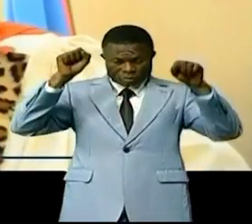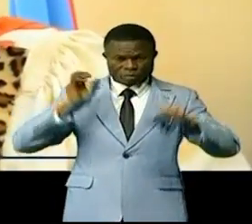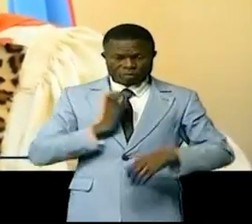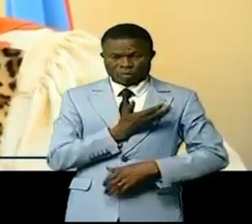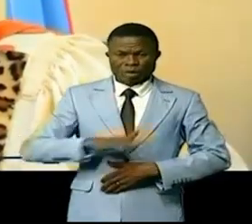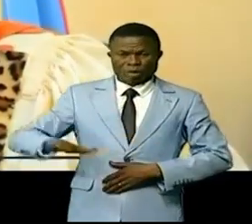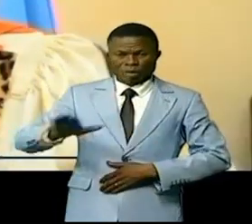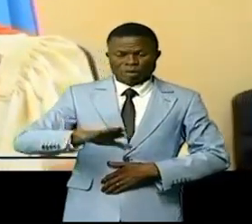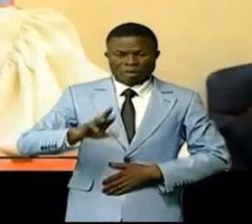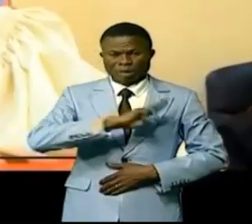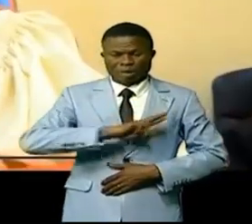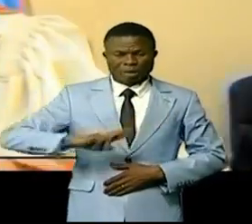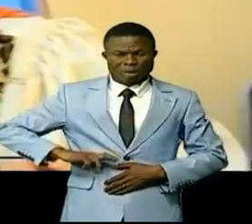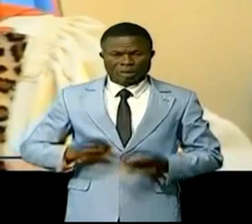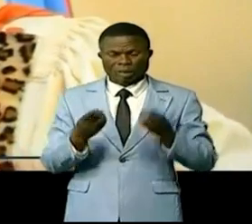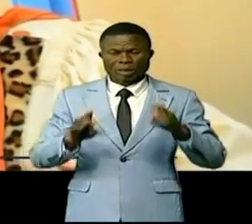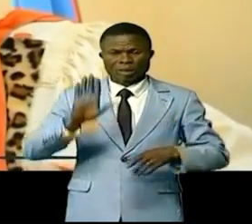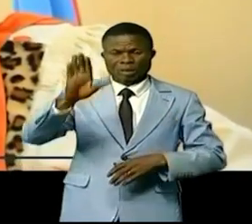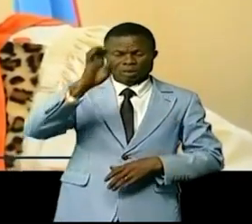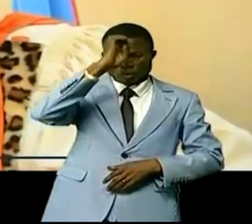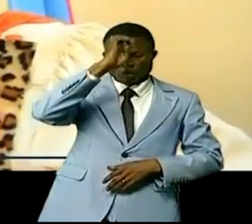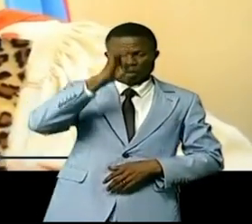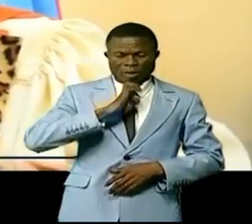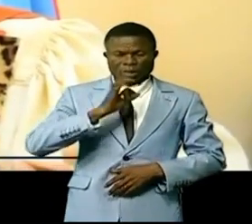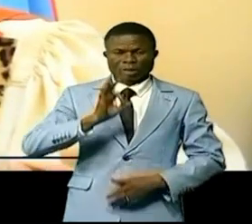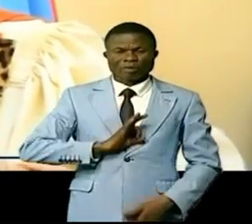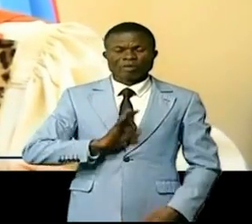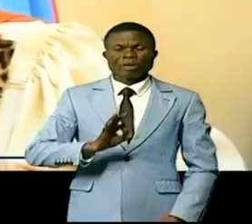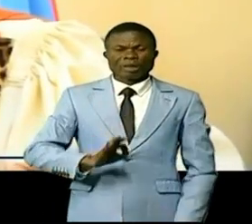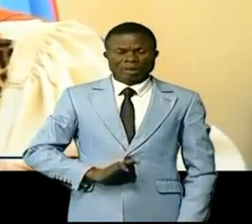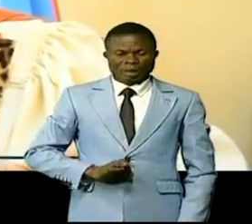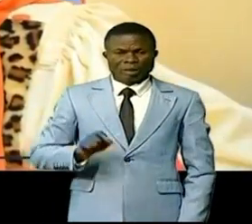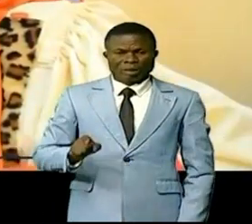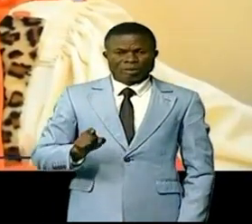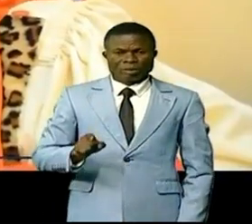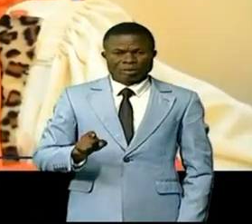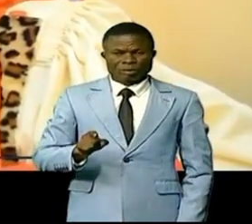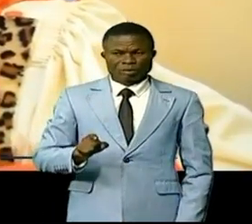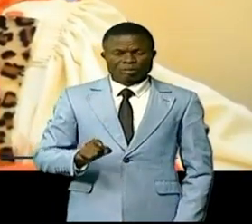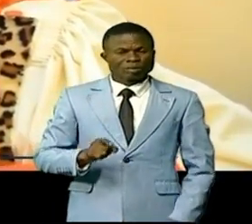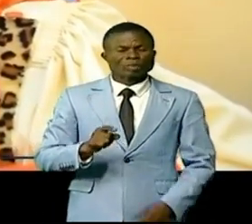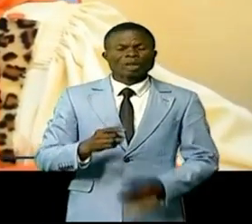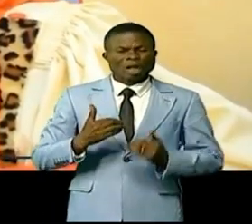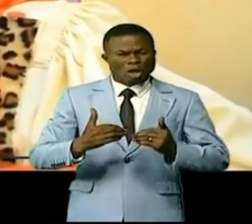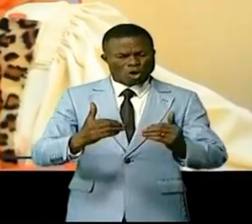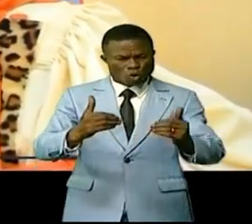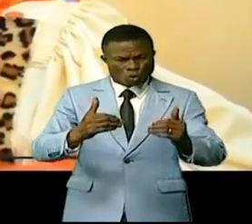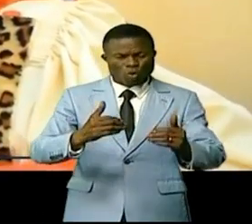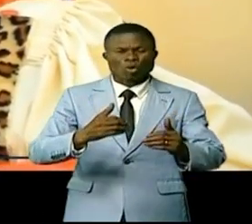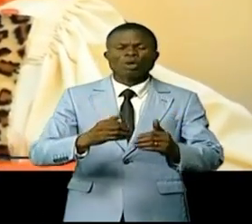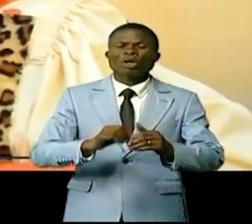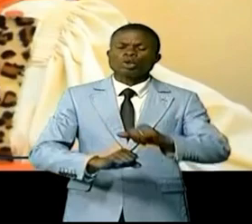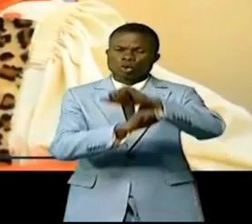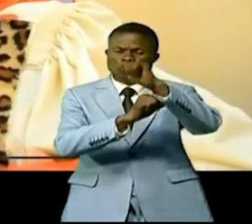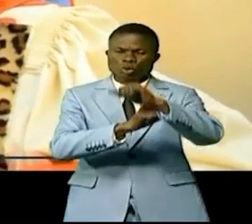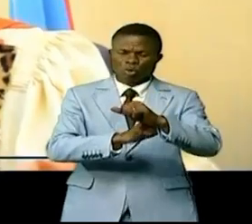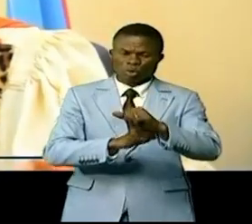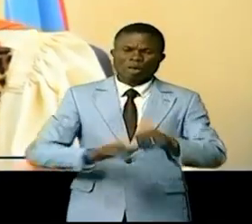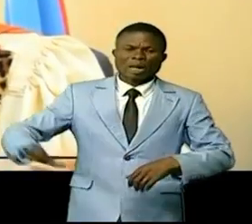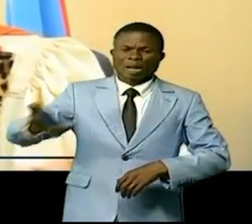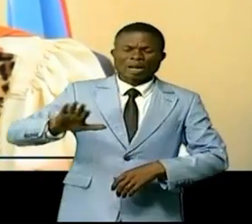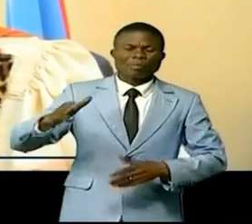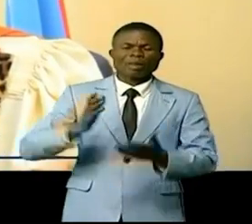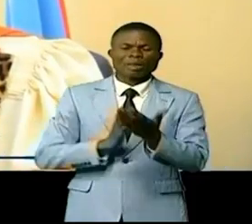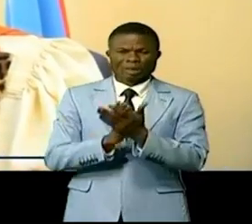République démocratique du Congo, son Excellence Félix-Antoine Tshisekedi Tshilombo, n'a cessé de prôner l'état de droit.